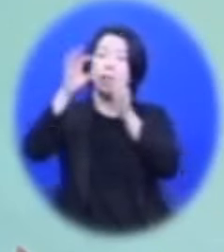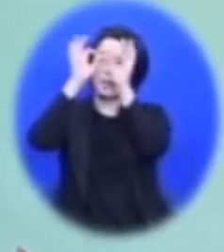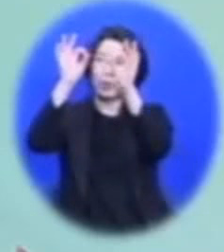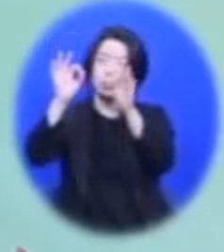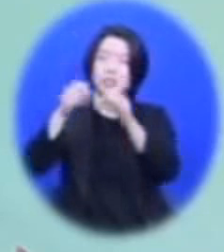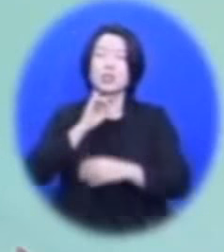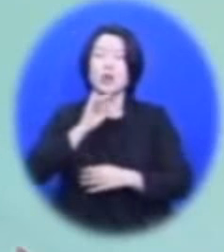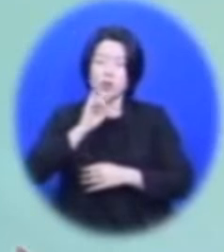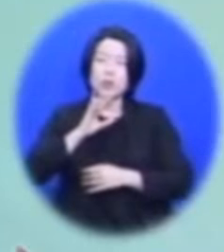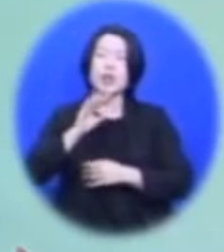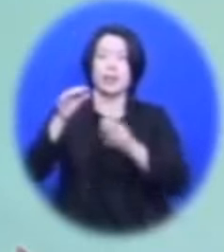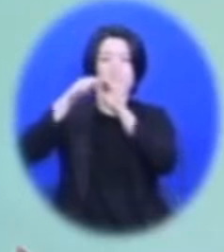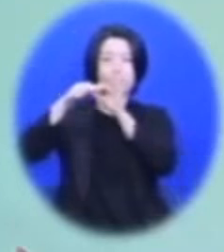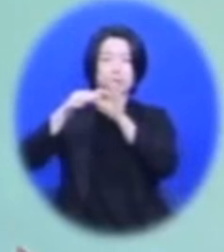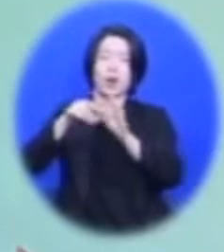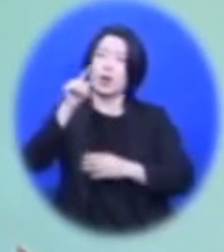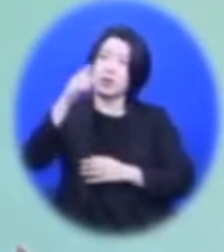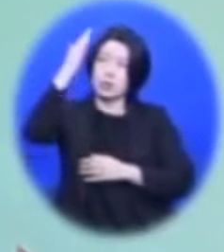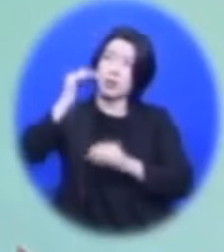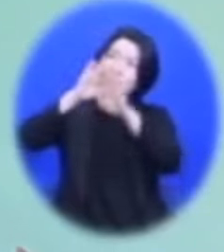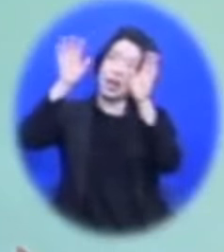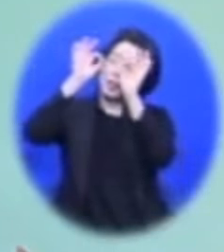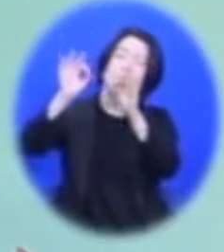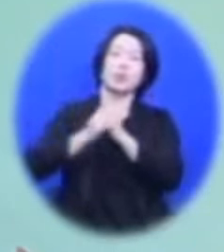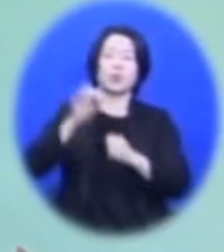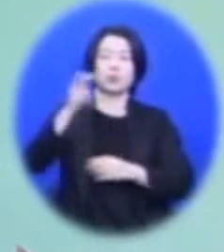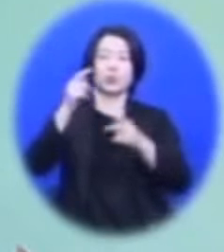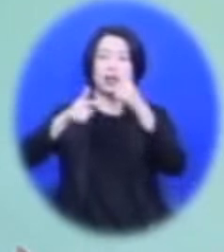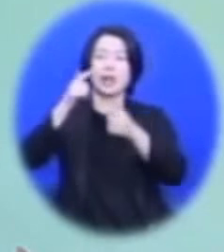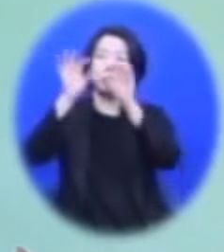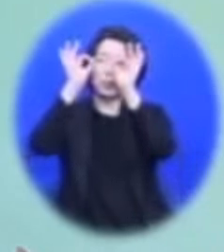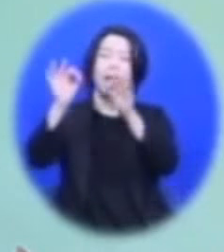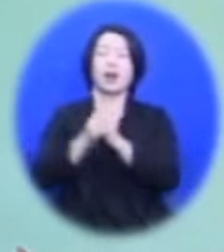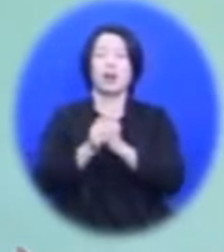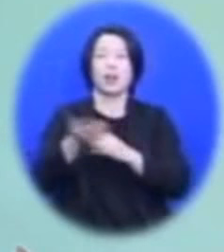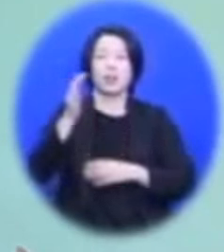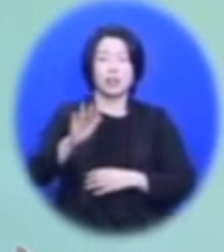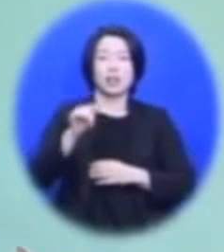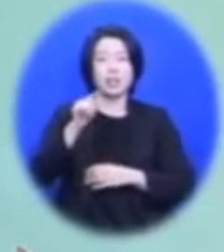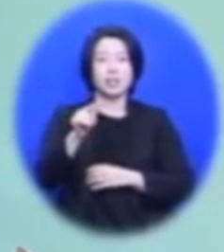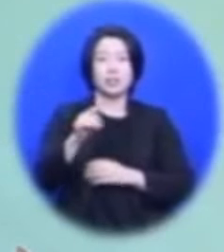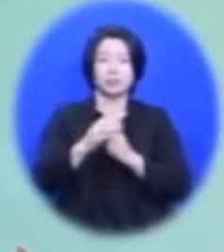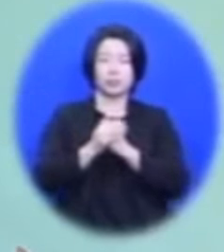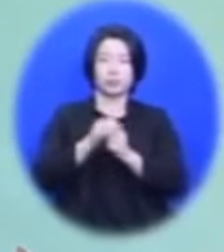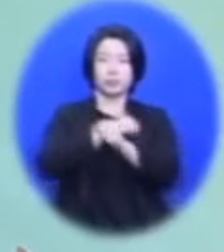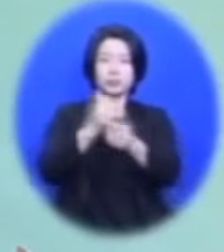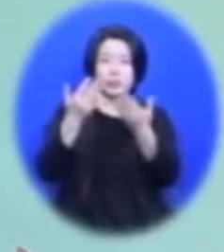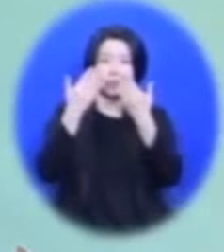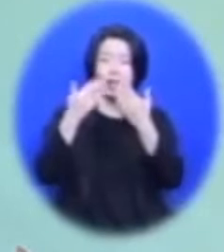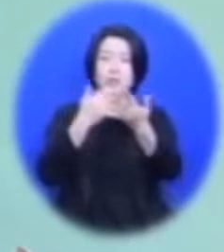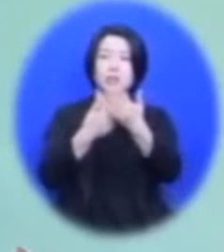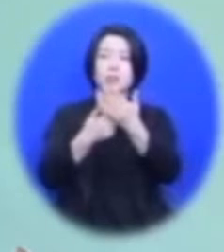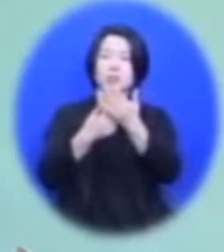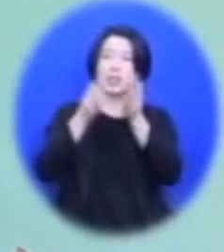통로입니다. 거기서 하늘을 보고 또 나무를 보는데 이 감옥의 창문이